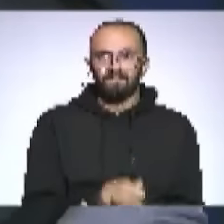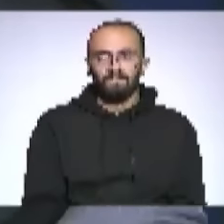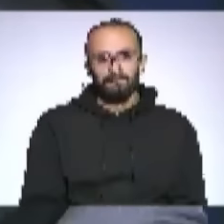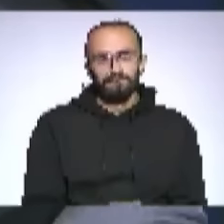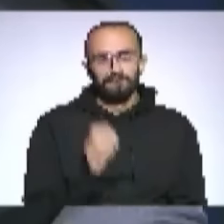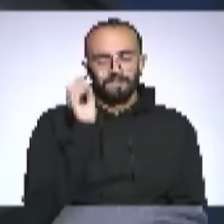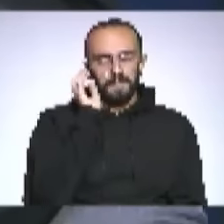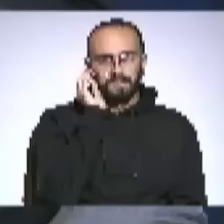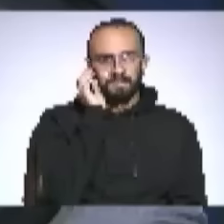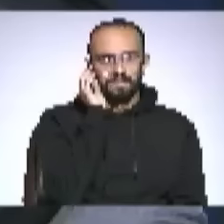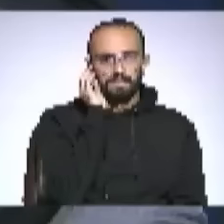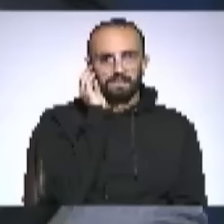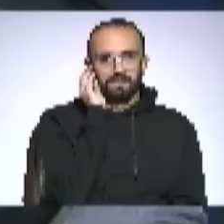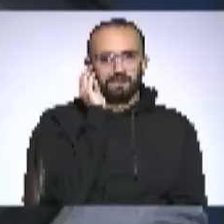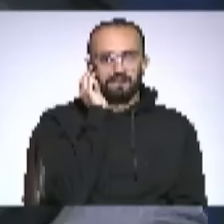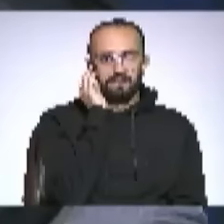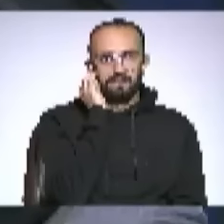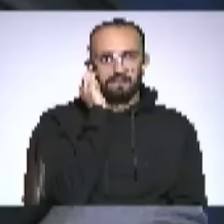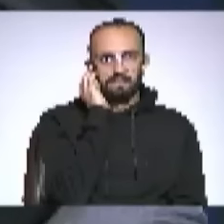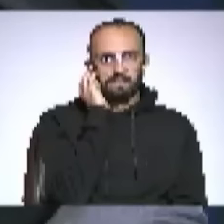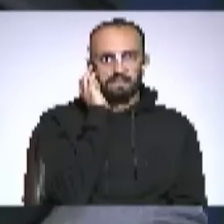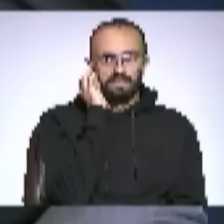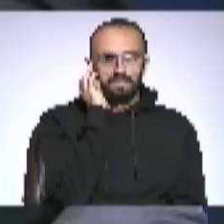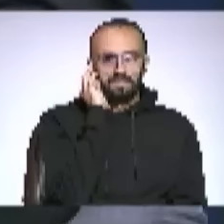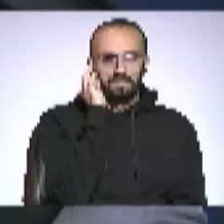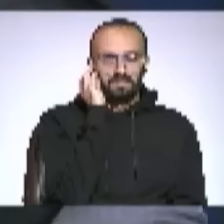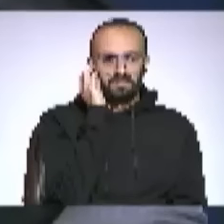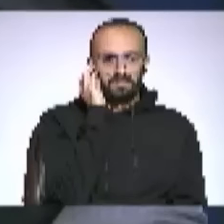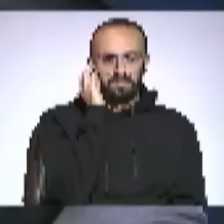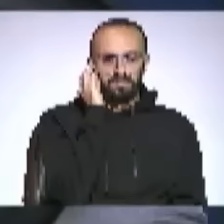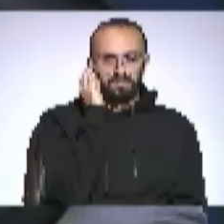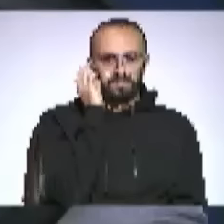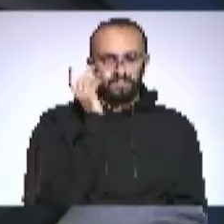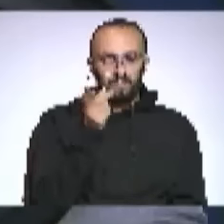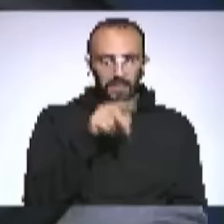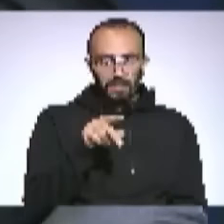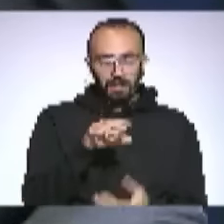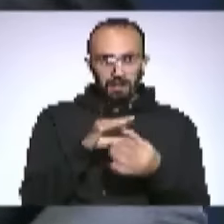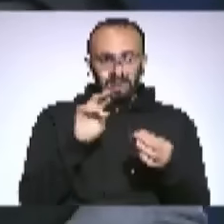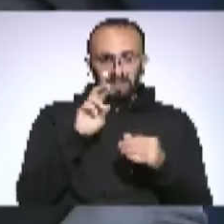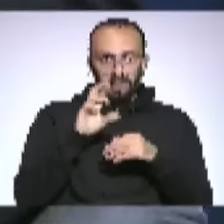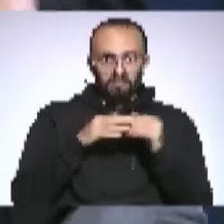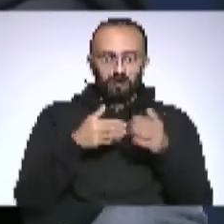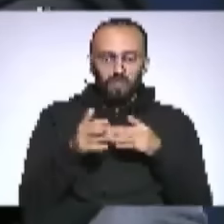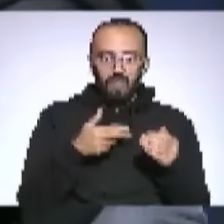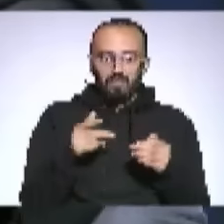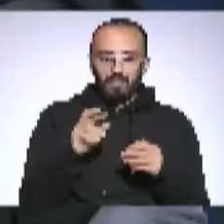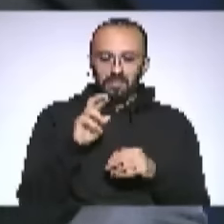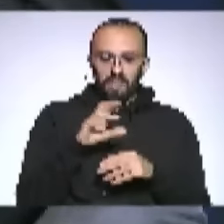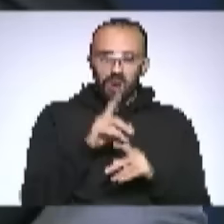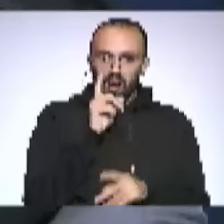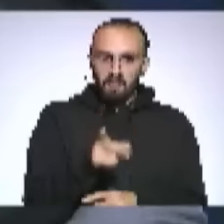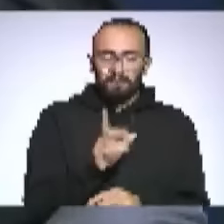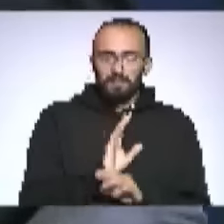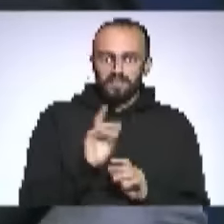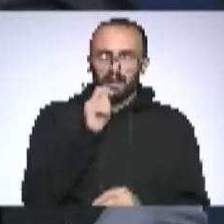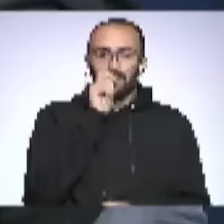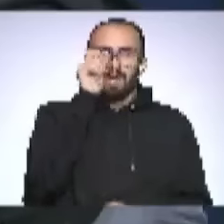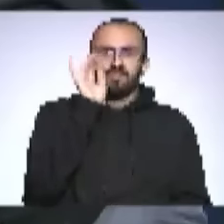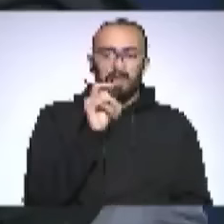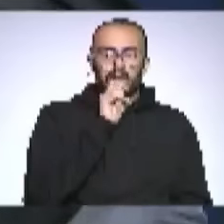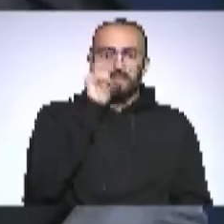ابدا وخاصه قضيه الكنيسه ليست طرف فيها ام ده الكنيسه حكم وحكمها